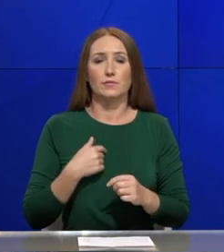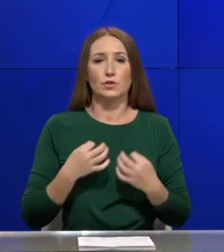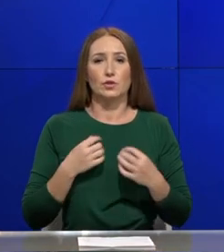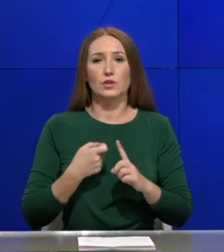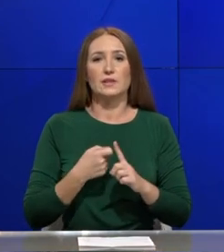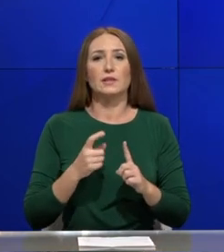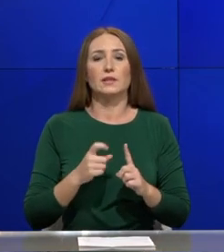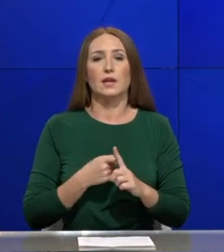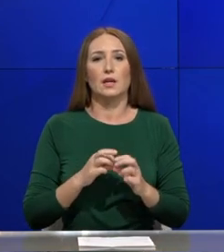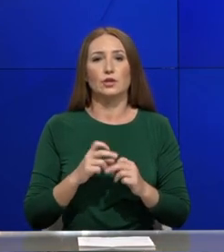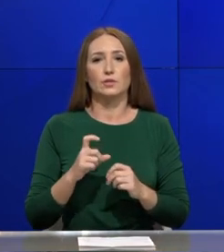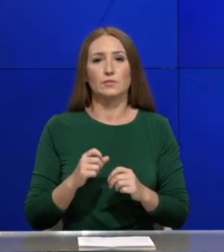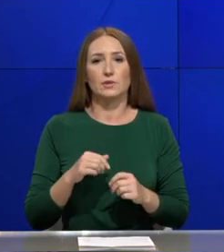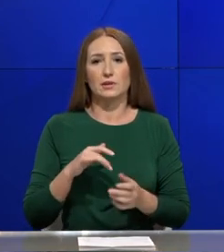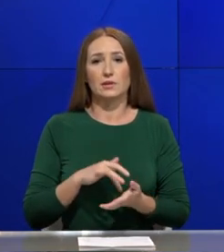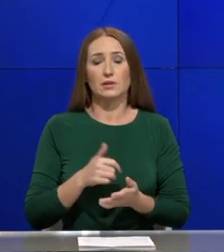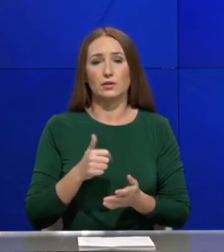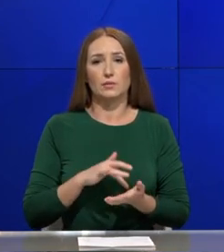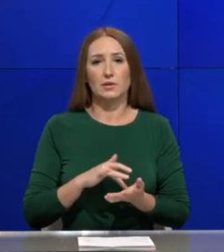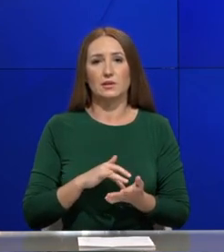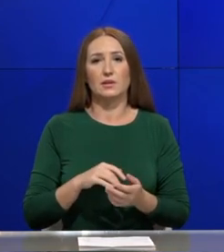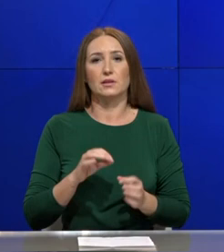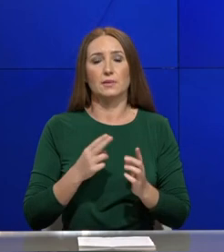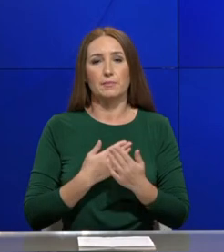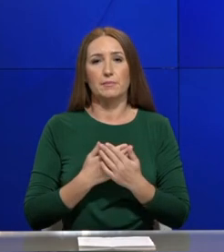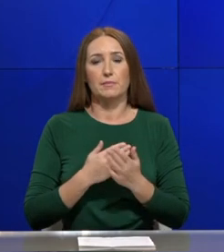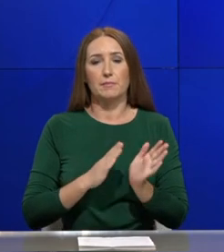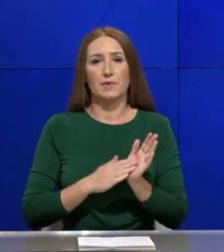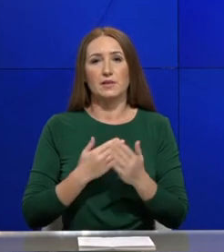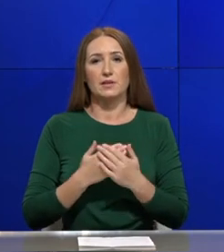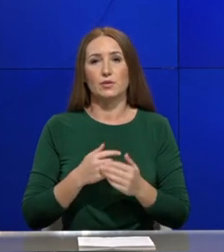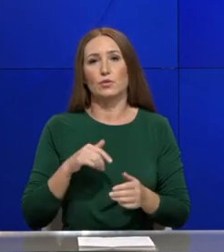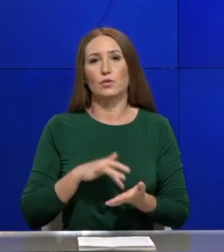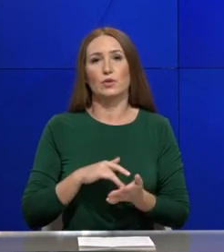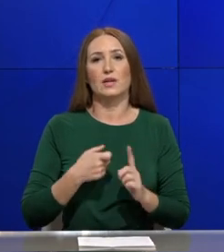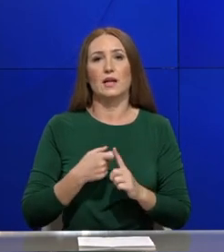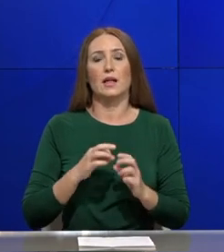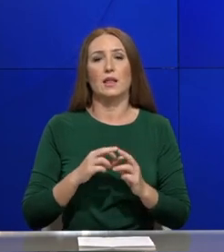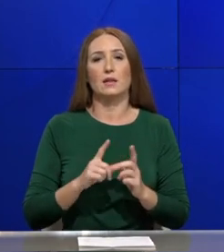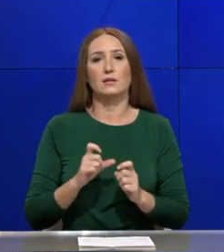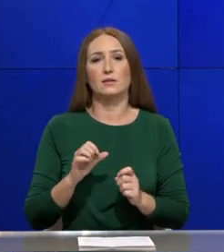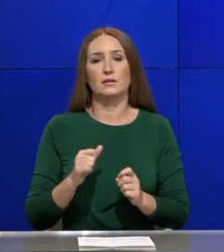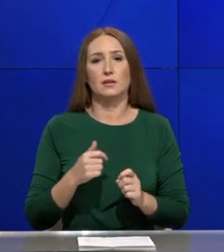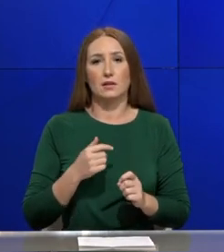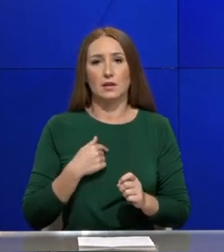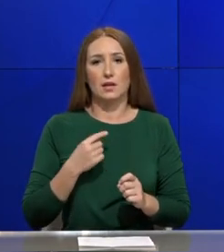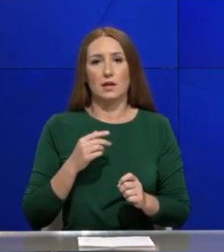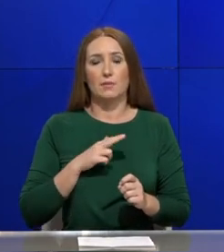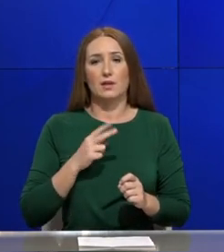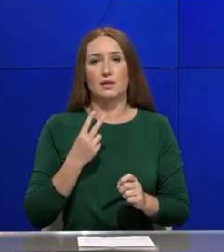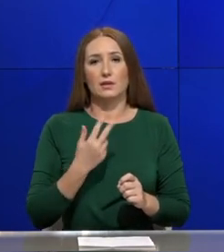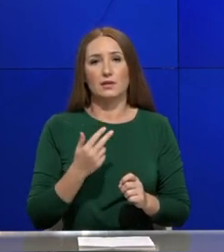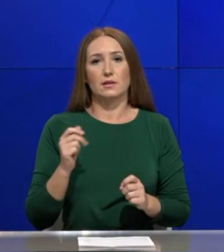Kikačima, jednoj od mjesnih zajednica u Kalesiji. Imam 39